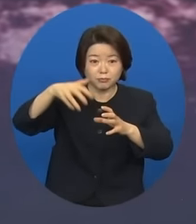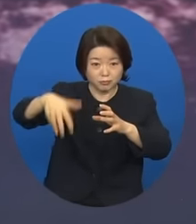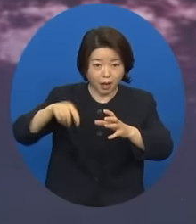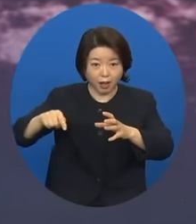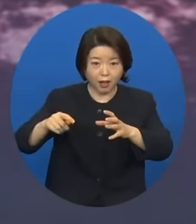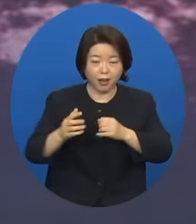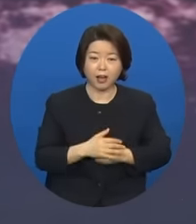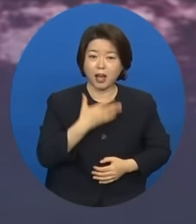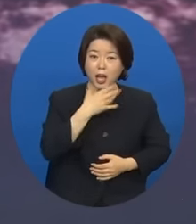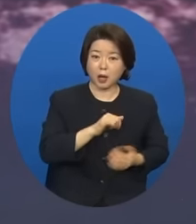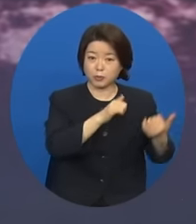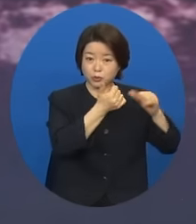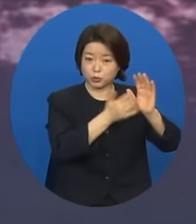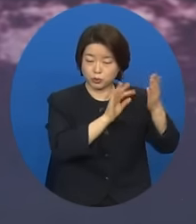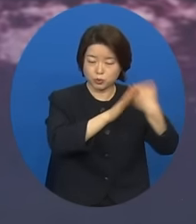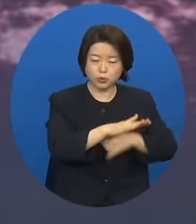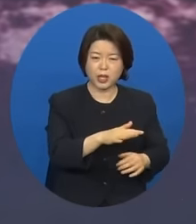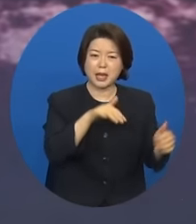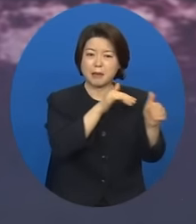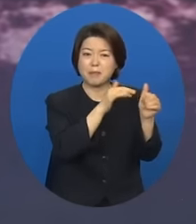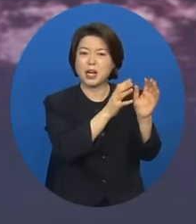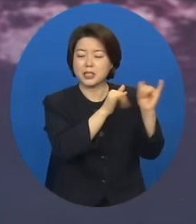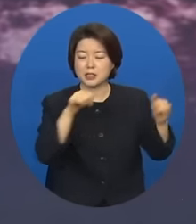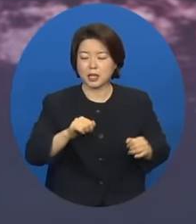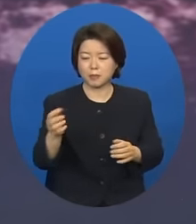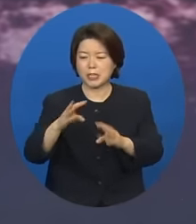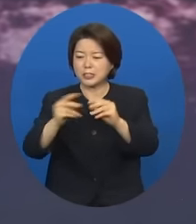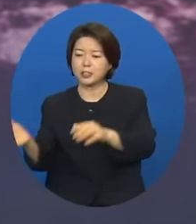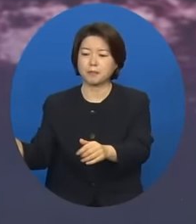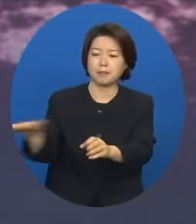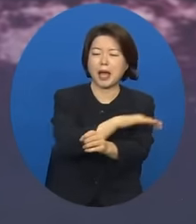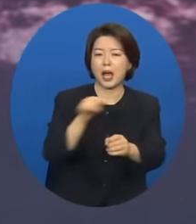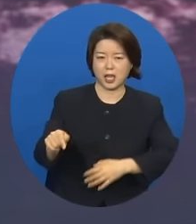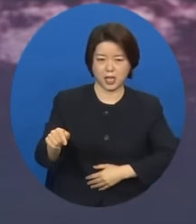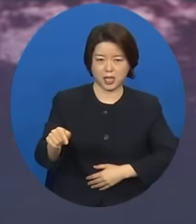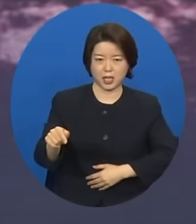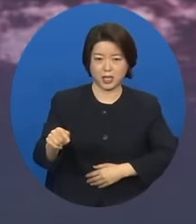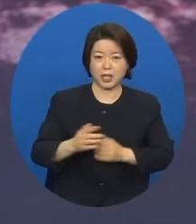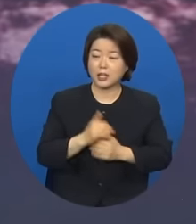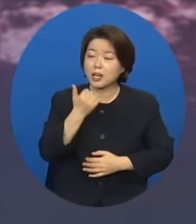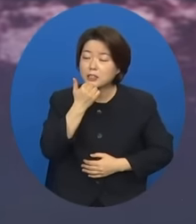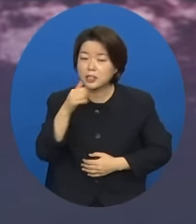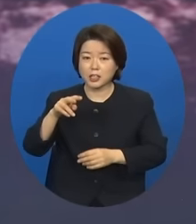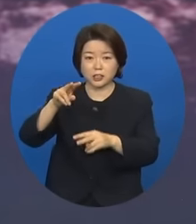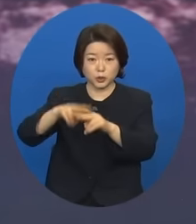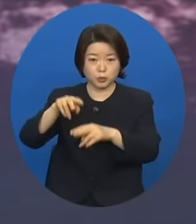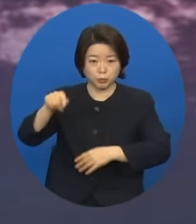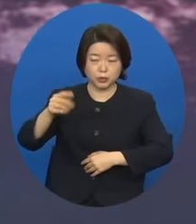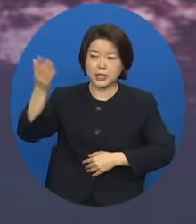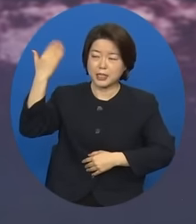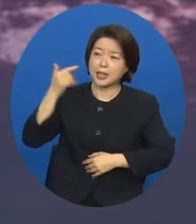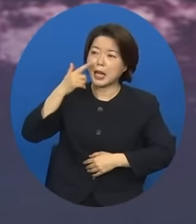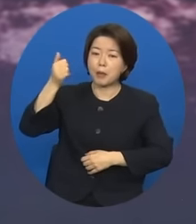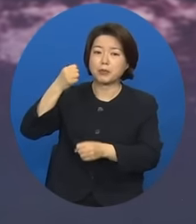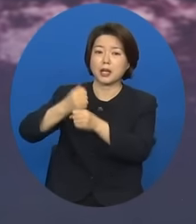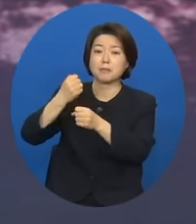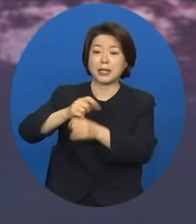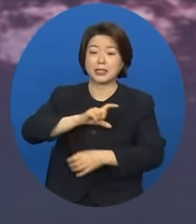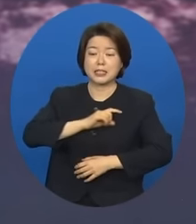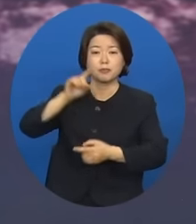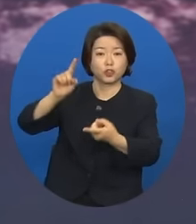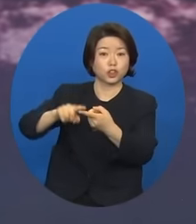우물들을 메웠습니다 이삭이 그 물들의 이름을 그의 아버지가 부르던 이름으로 불렀더라